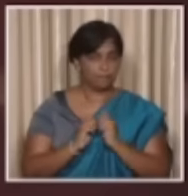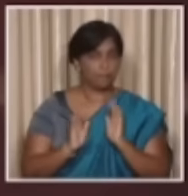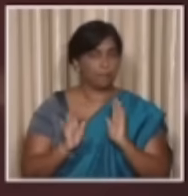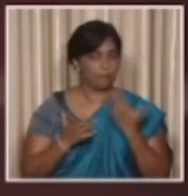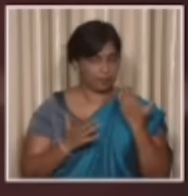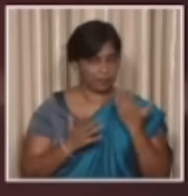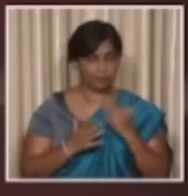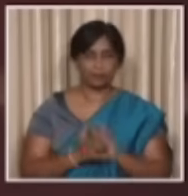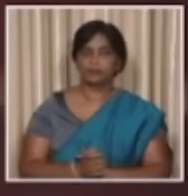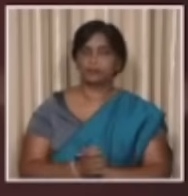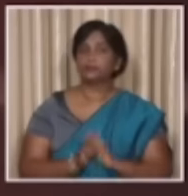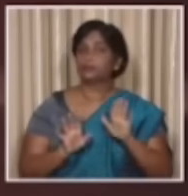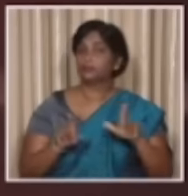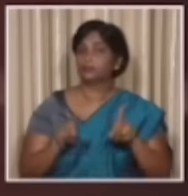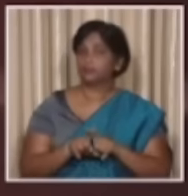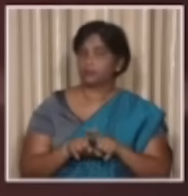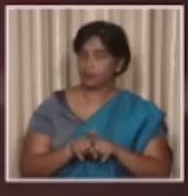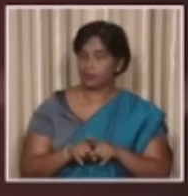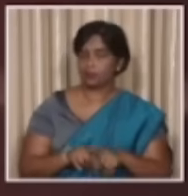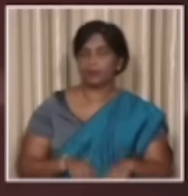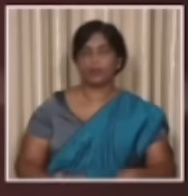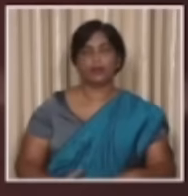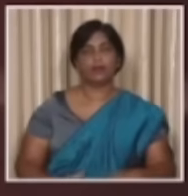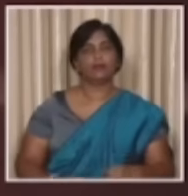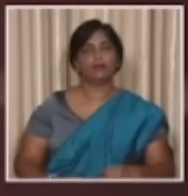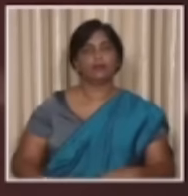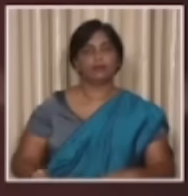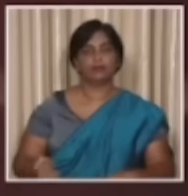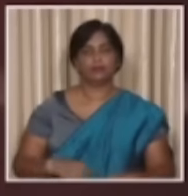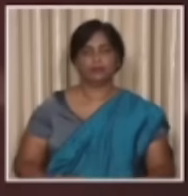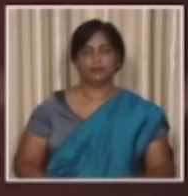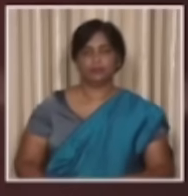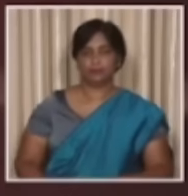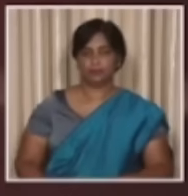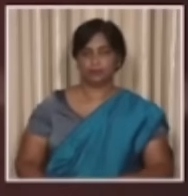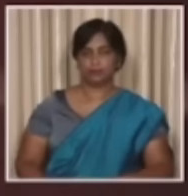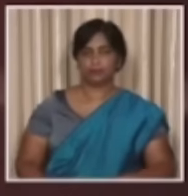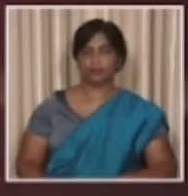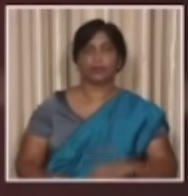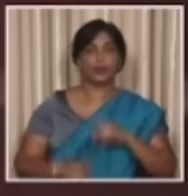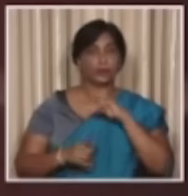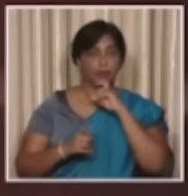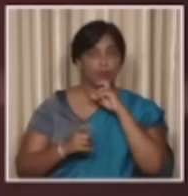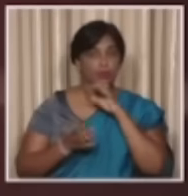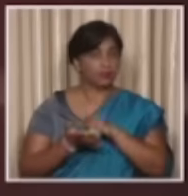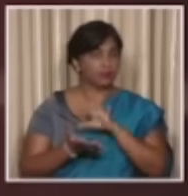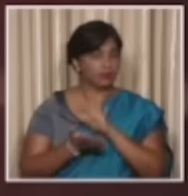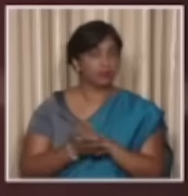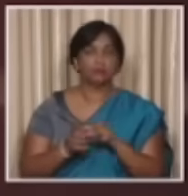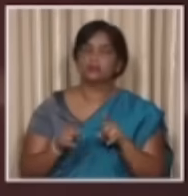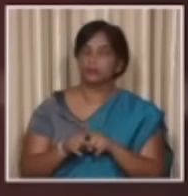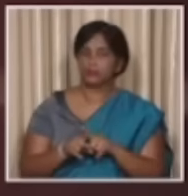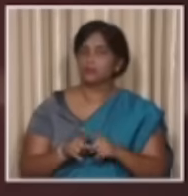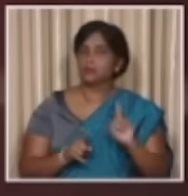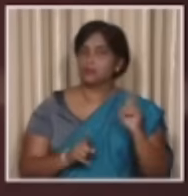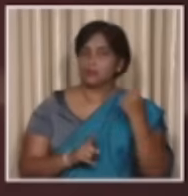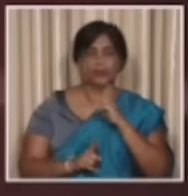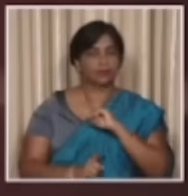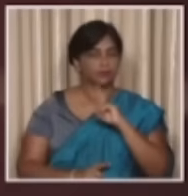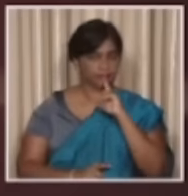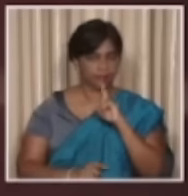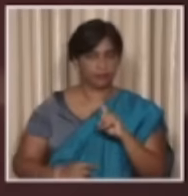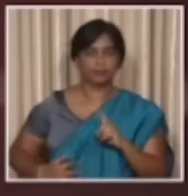කළා. ඊට අමතර ලෙස මම කලින් කියපු ශ්‍රේෂ්ඨාධිකරණයේ නඩු තීන්දුව අනුව නියෝග කරලා